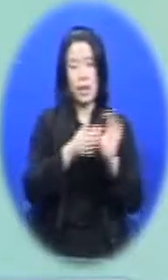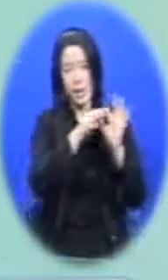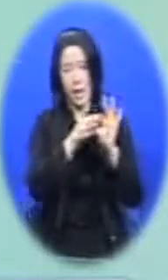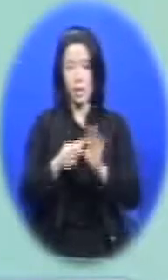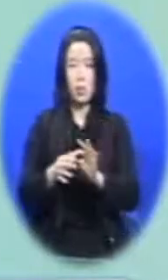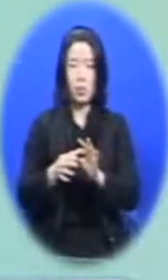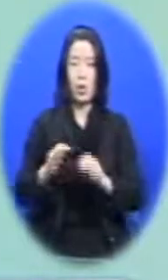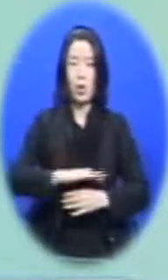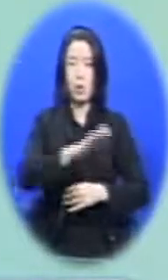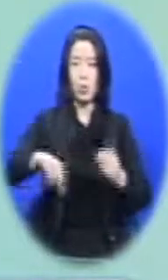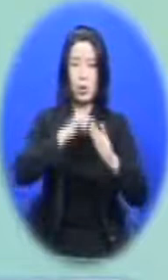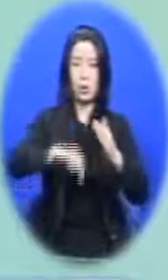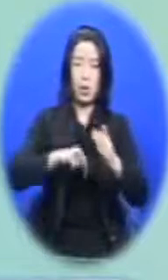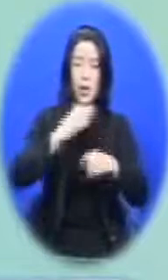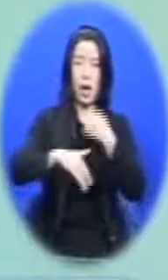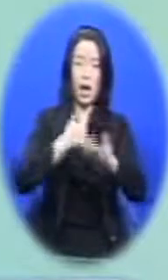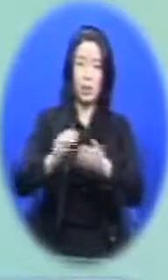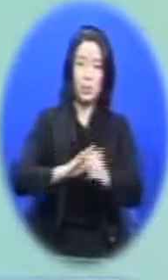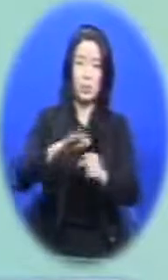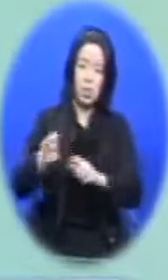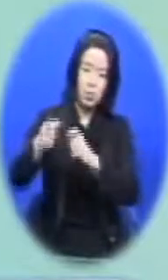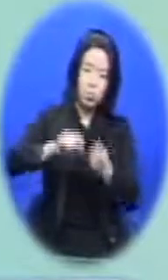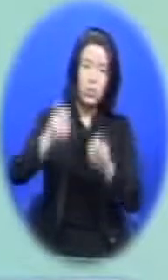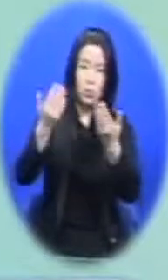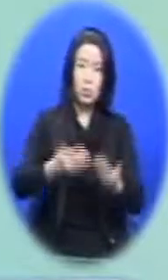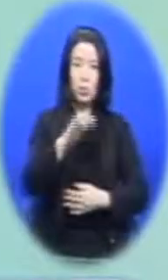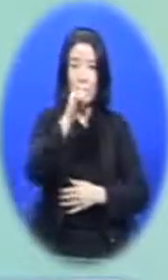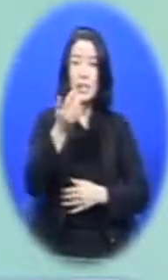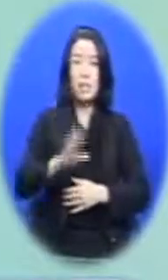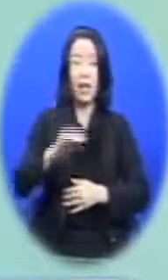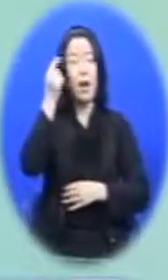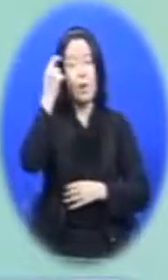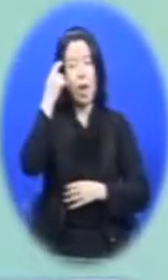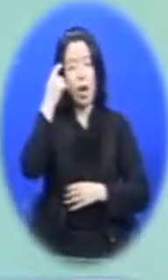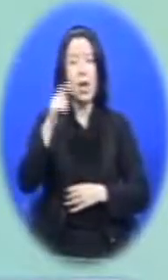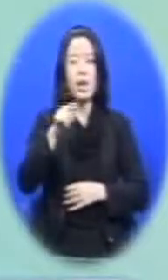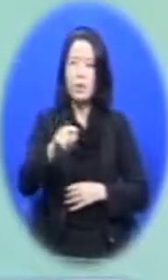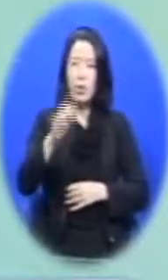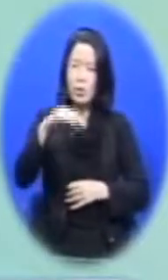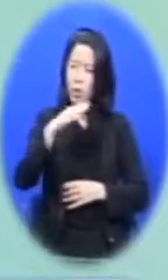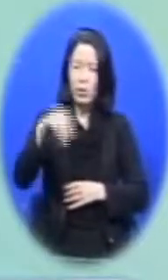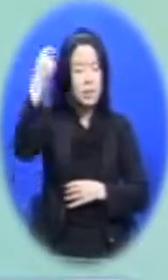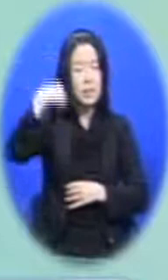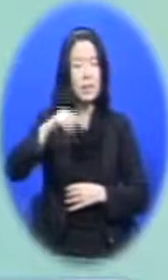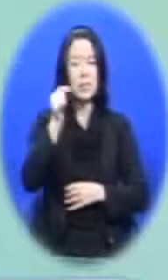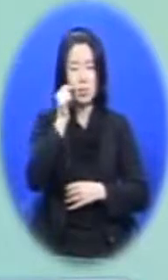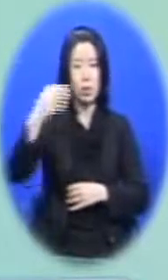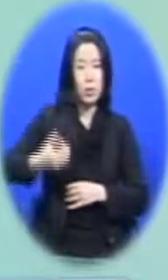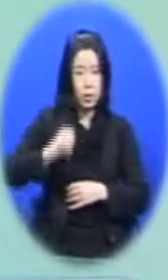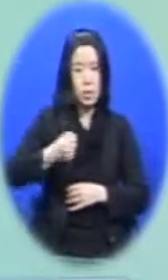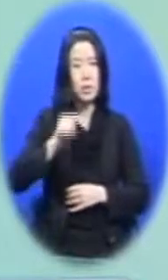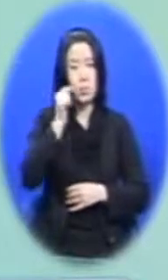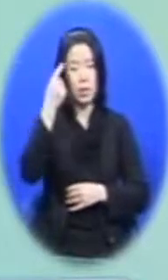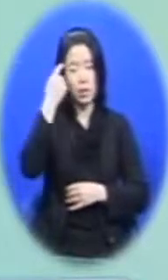계속 우리 가운데 하나님의 사랑을 부으시고 계신데 왜 전혀 그걸 느끼지도 못하고 누리지도 못하는